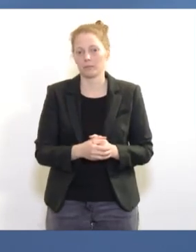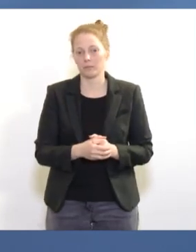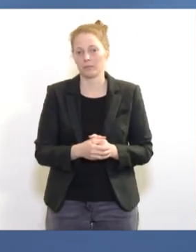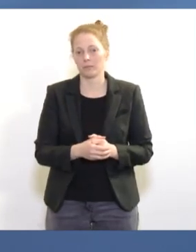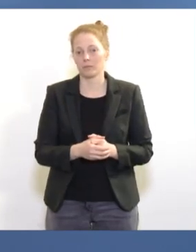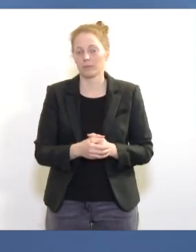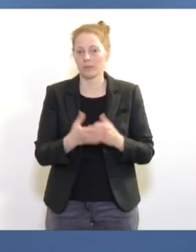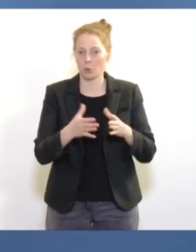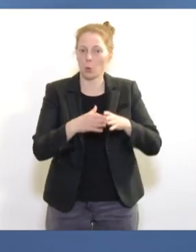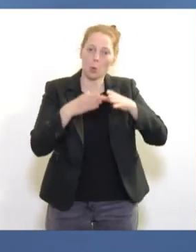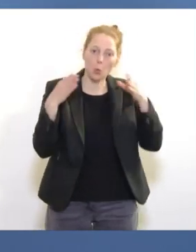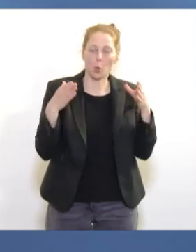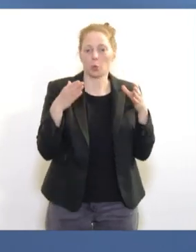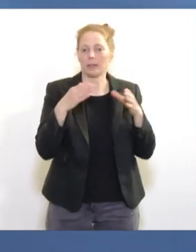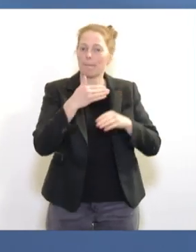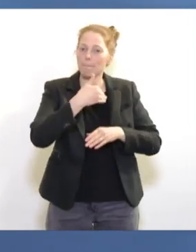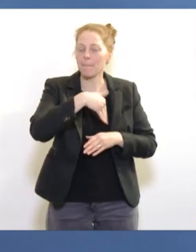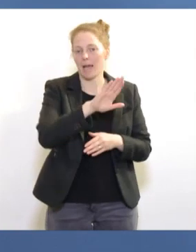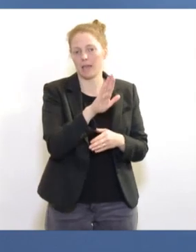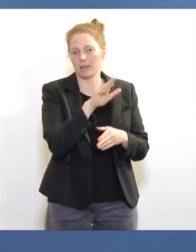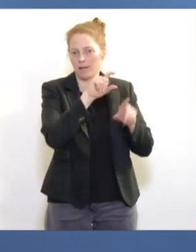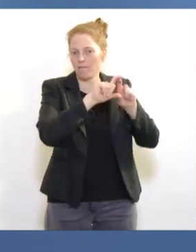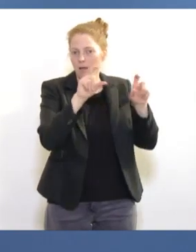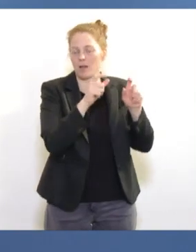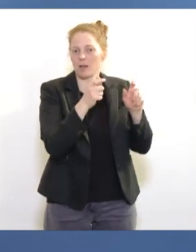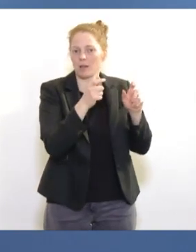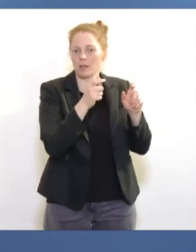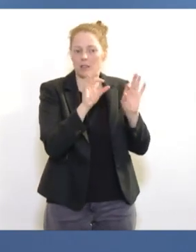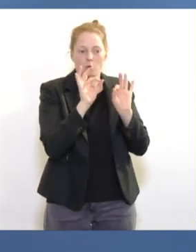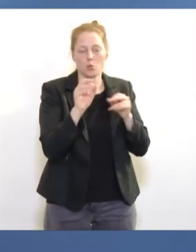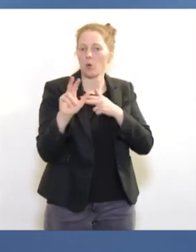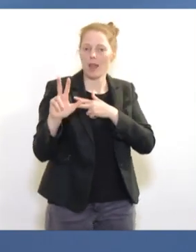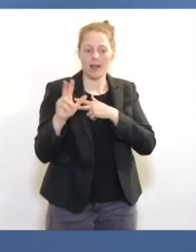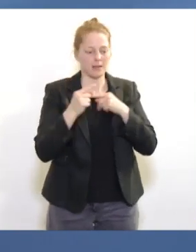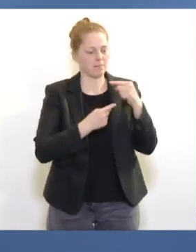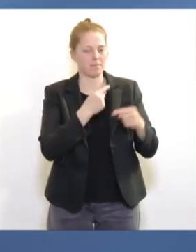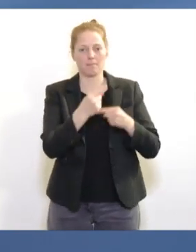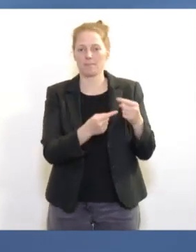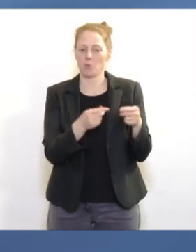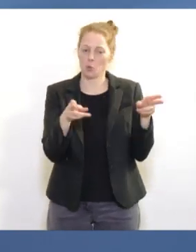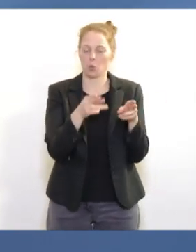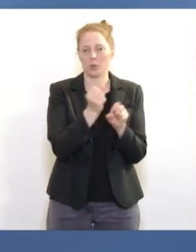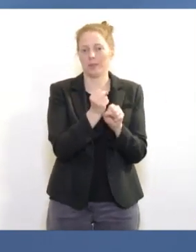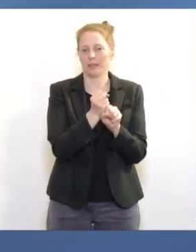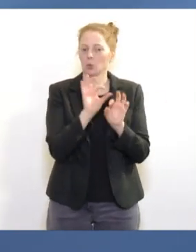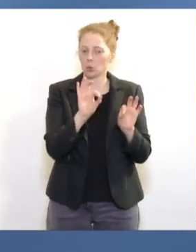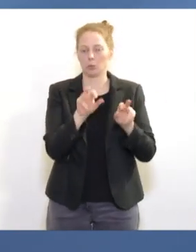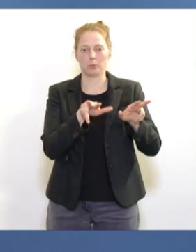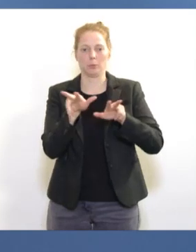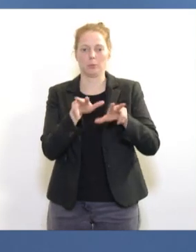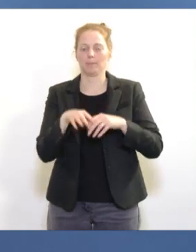ganz große, die überwältigende Majorität von den Betrieben ging ganz ehrlich mit diesem Instrument vom Chômage partiell